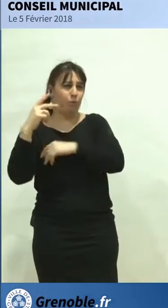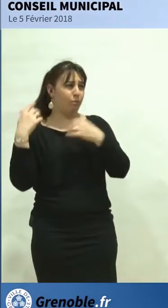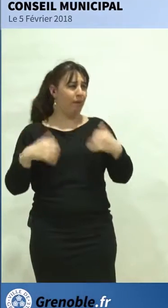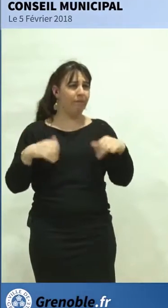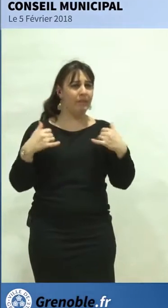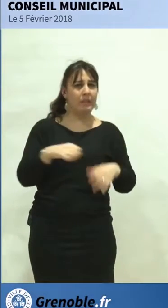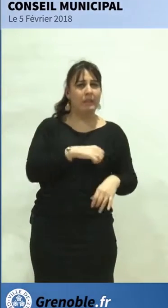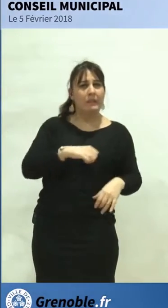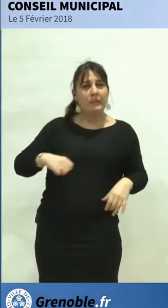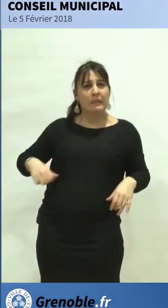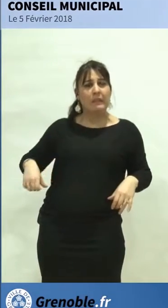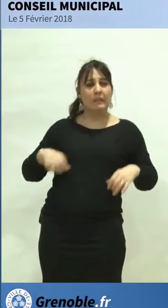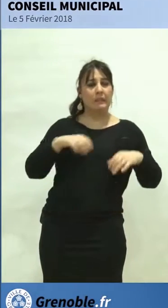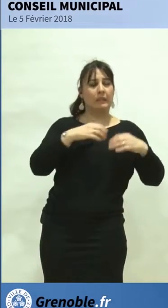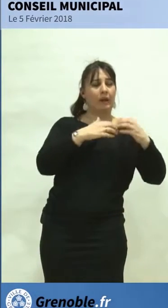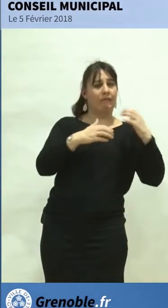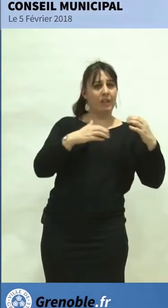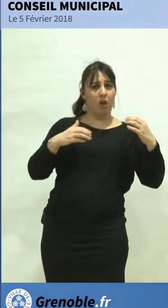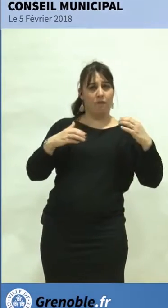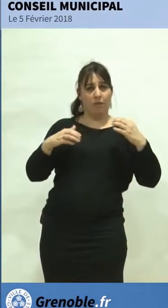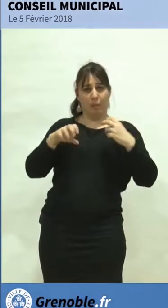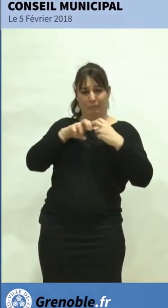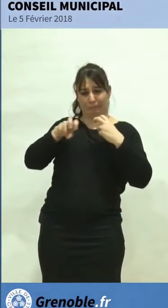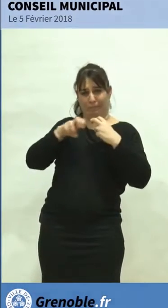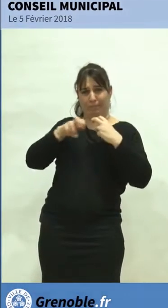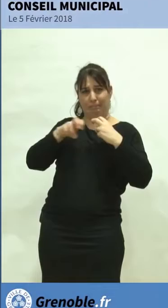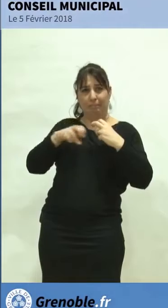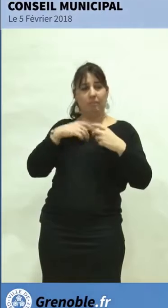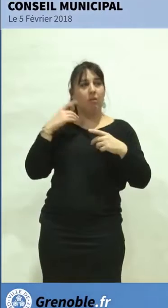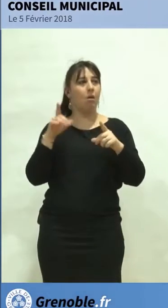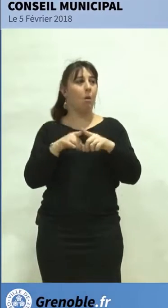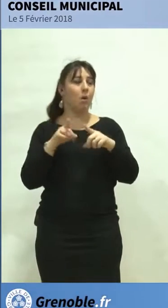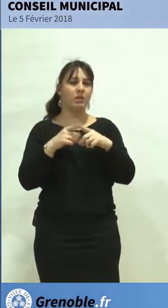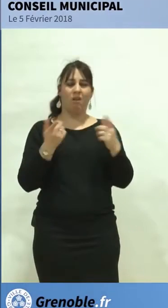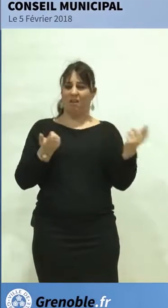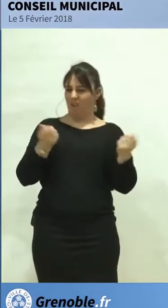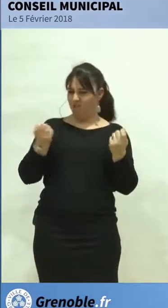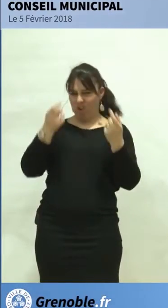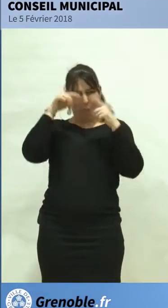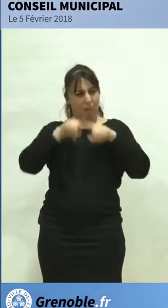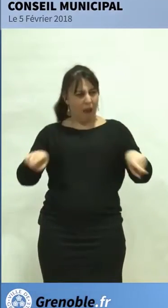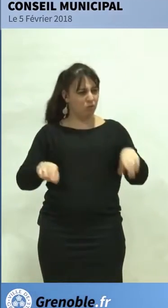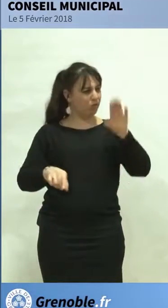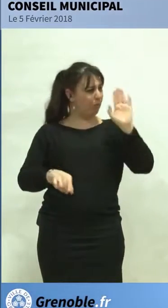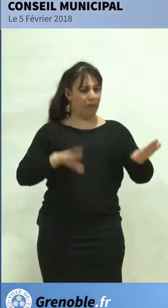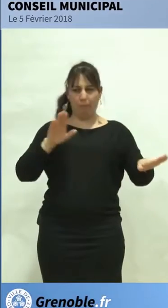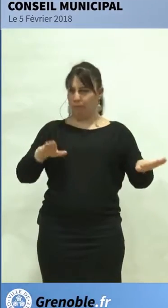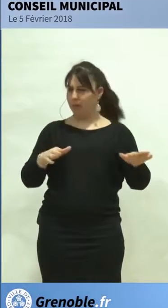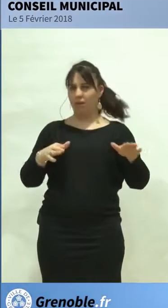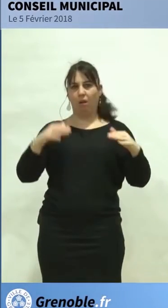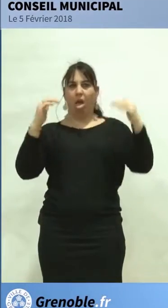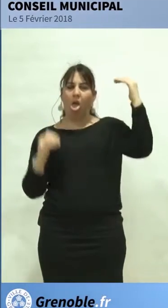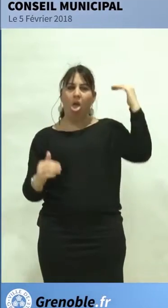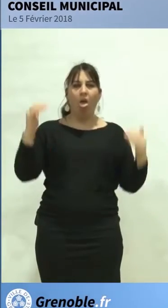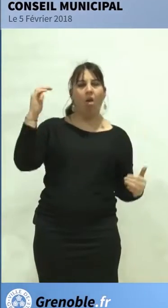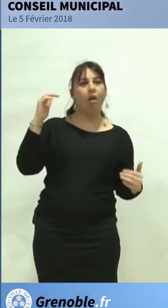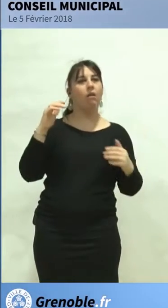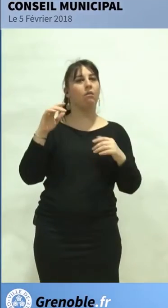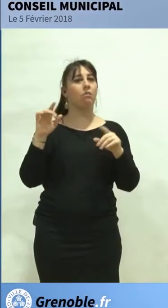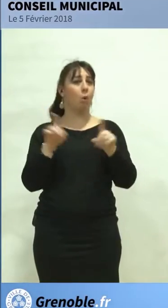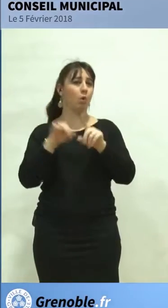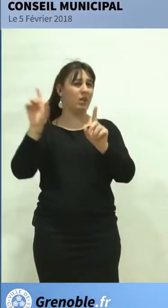contigu à la Villeneuve, et sur l'inégalité de traitement ressentie entre les deux quartiers, tout en fustigeant aussi